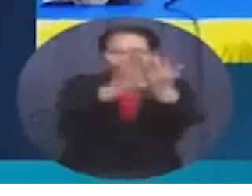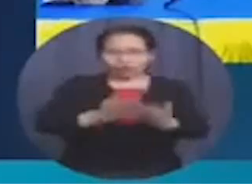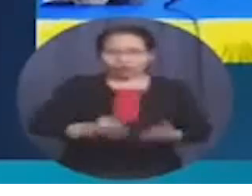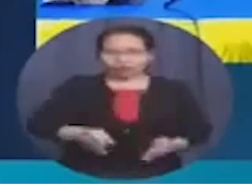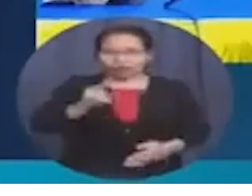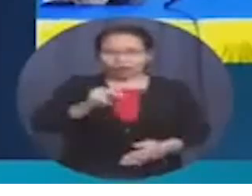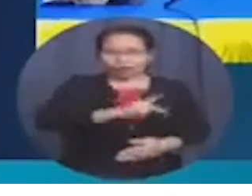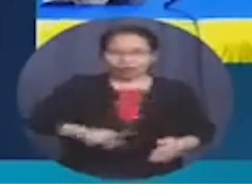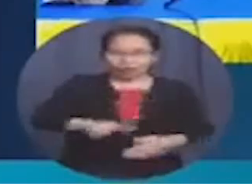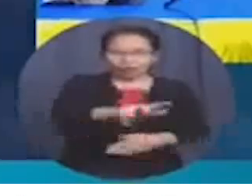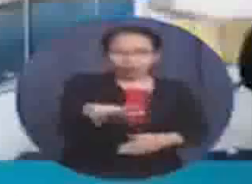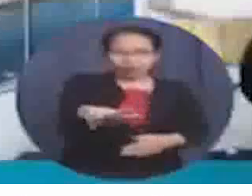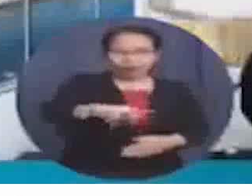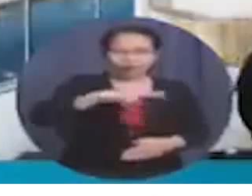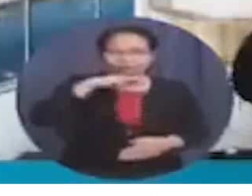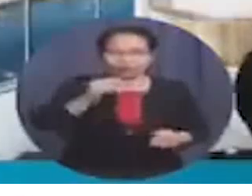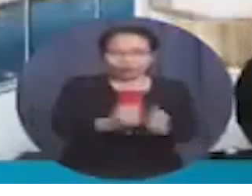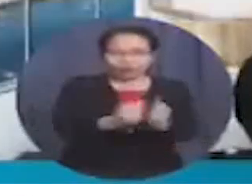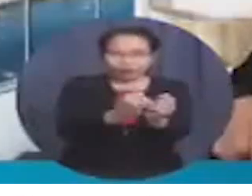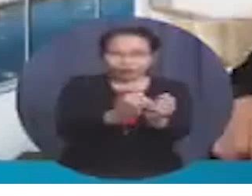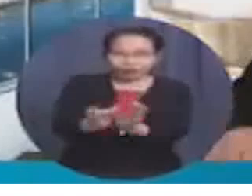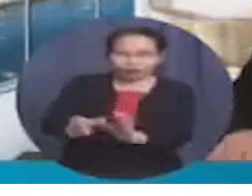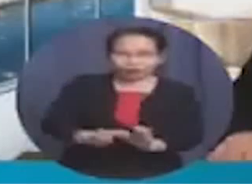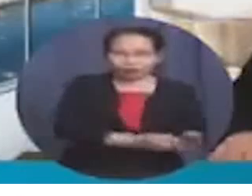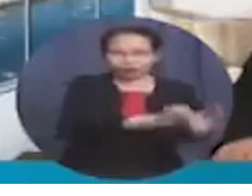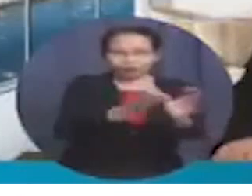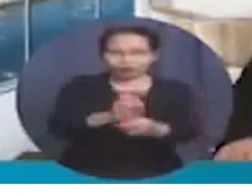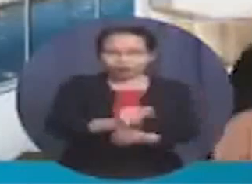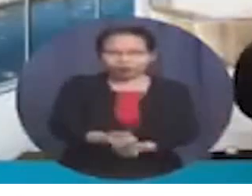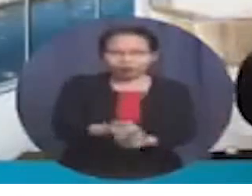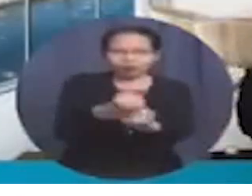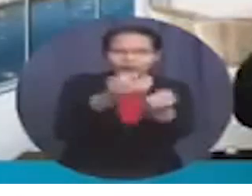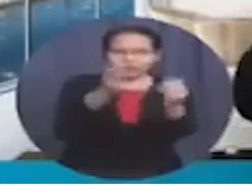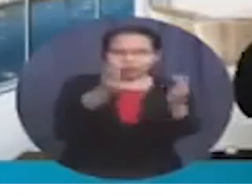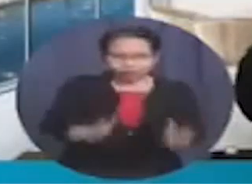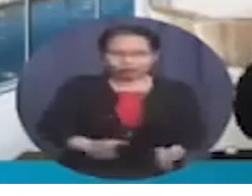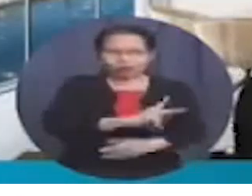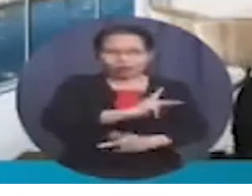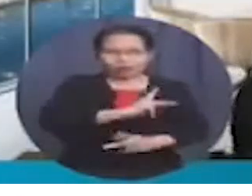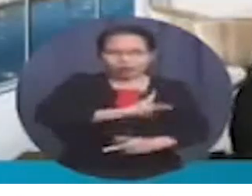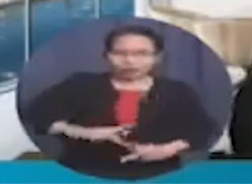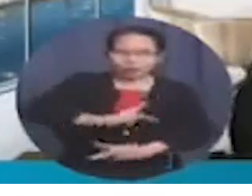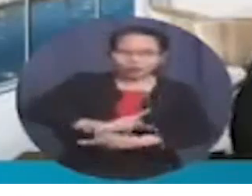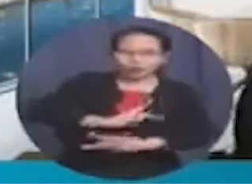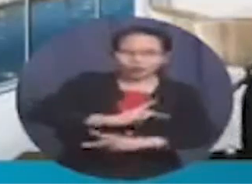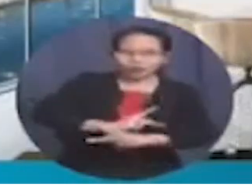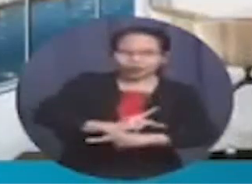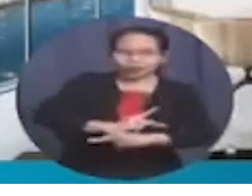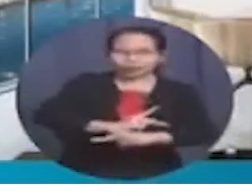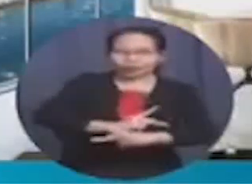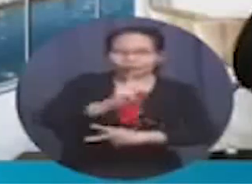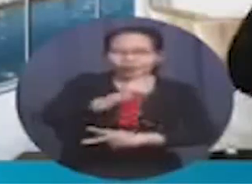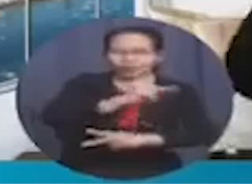na hindi sinasamahan ng kanyang mga ayudante. Ang isang hari, pinoprotektahan yan.